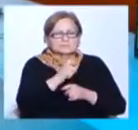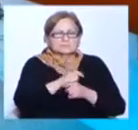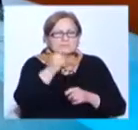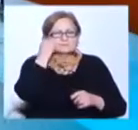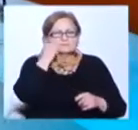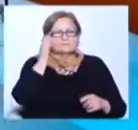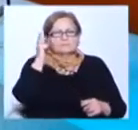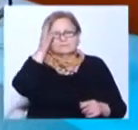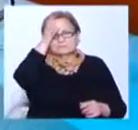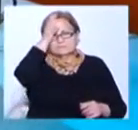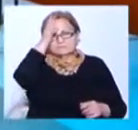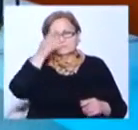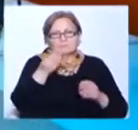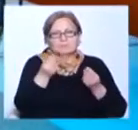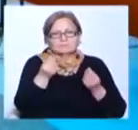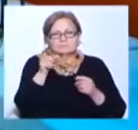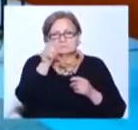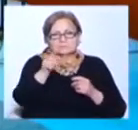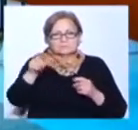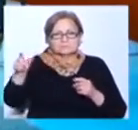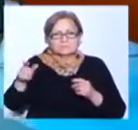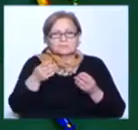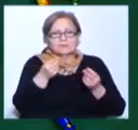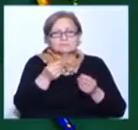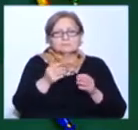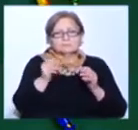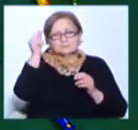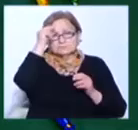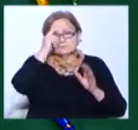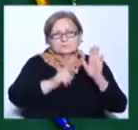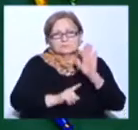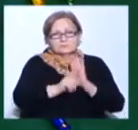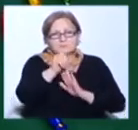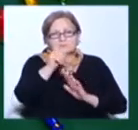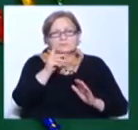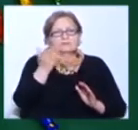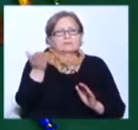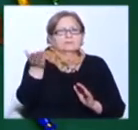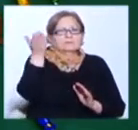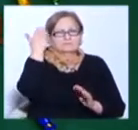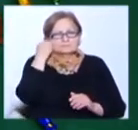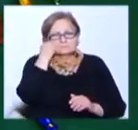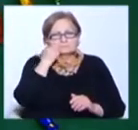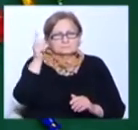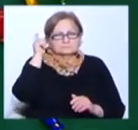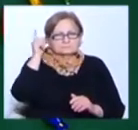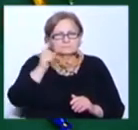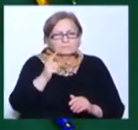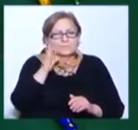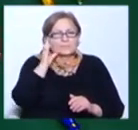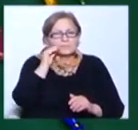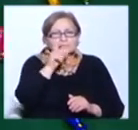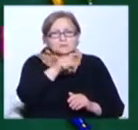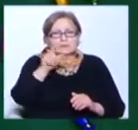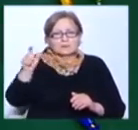მეცნიერებაა. მათემატიკოსებმა მათემატიკის შესწავლა დაიწყეს ჯერ კიდევ მაშინ, როცა